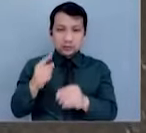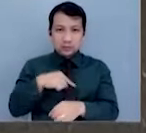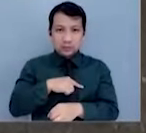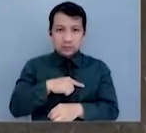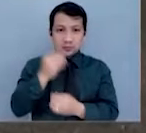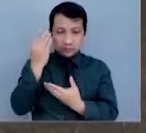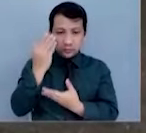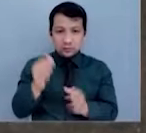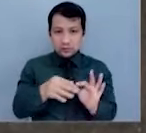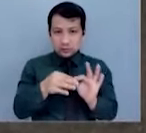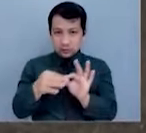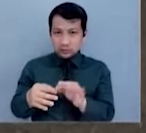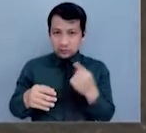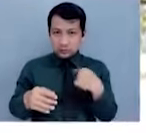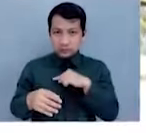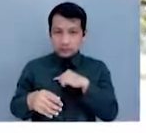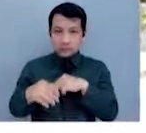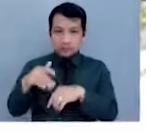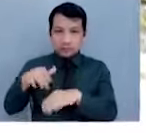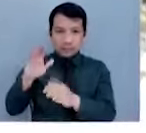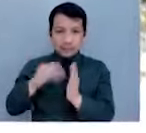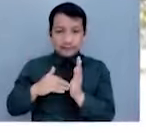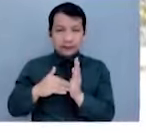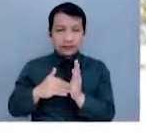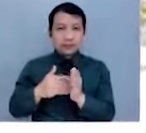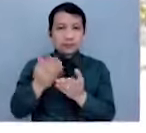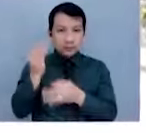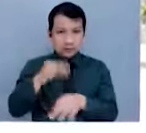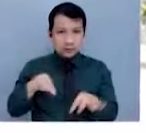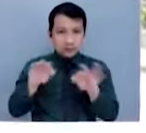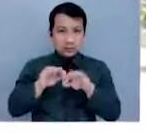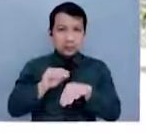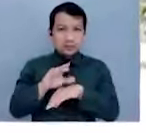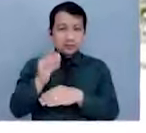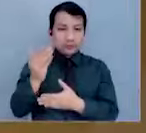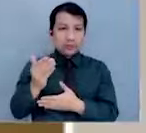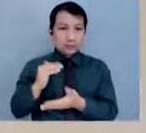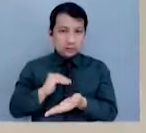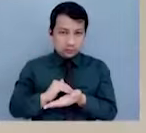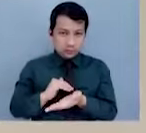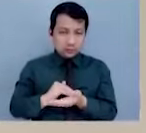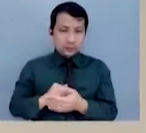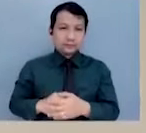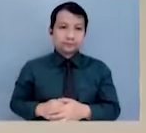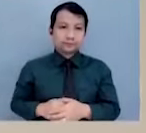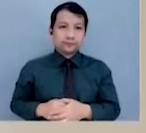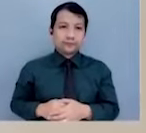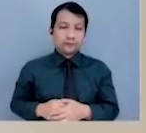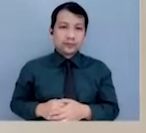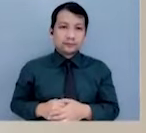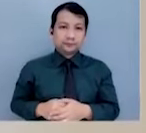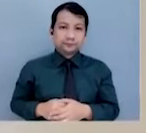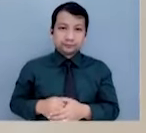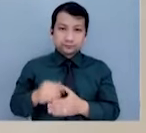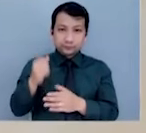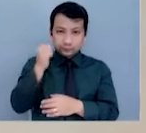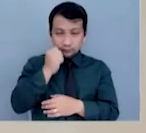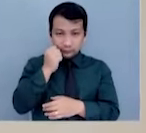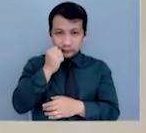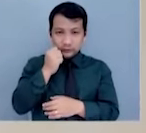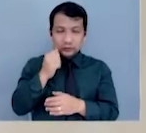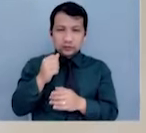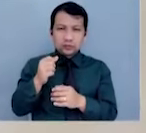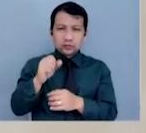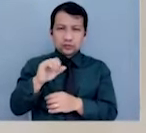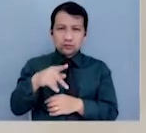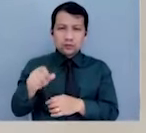malawayan at madilaan ang inyong mga sugat, mabuting magpakonsulta agad sa doktor. We have to wash it with the soap and water. Tapos